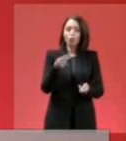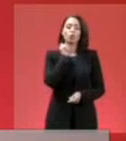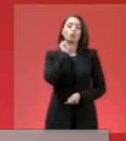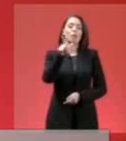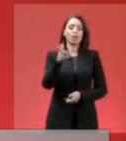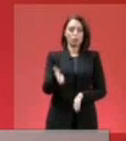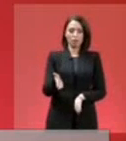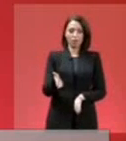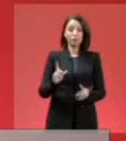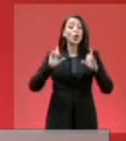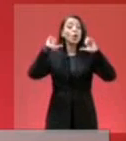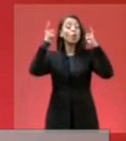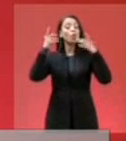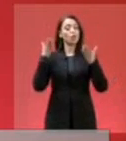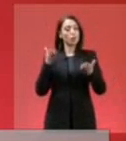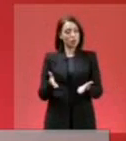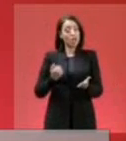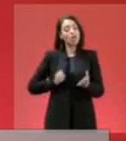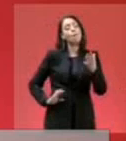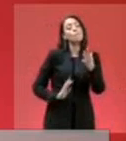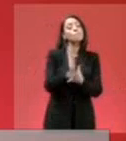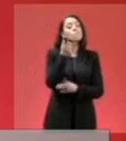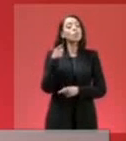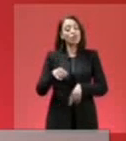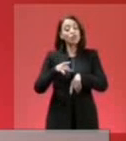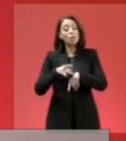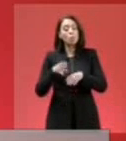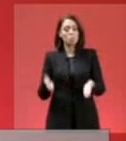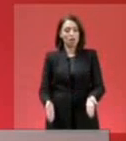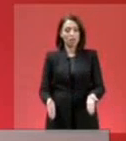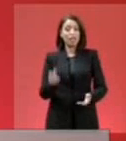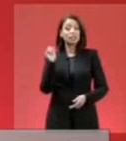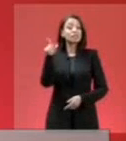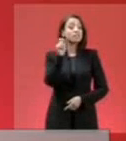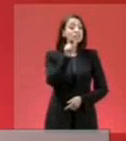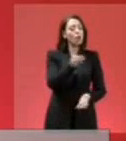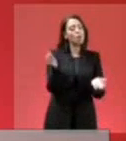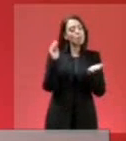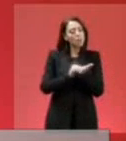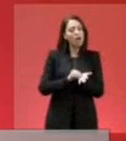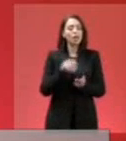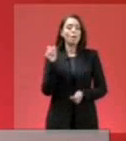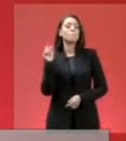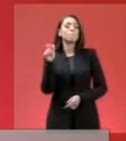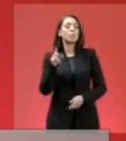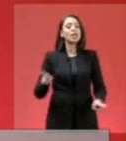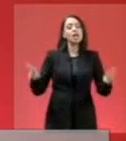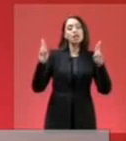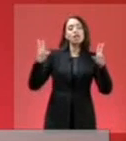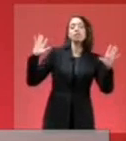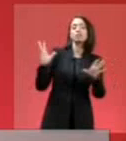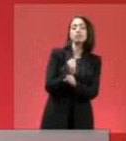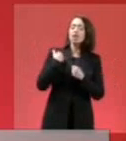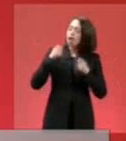μήνυμα. Η δημοκρατική και η προοδευτική Πάτρα στέλνει ξανά μήνυμα νίκης, αισιοδοξίας